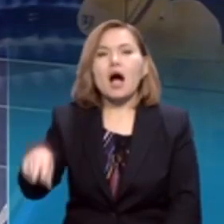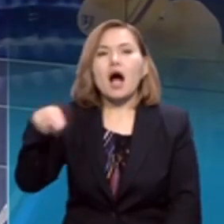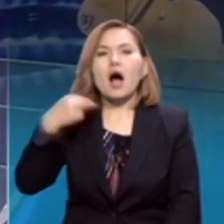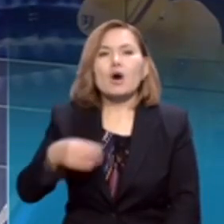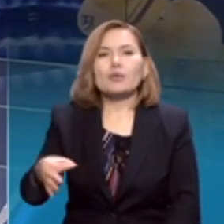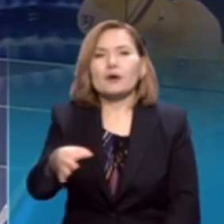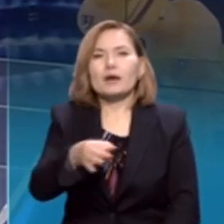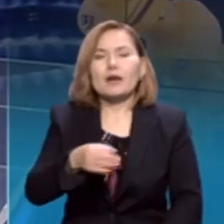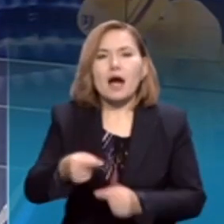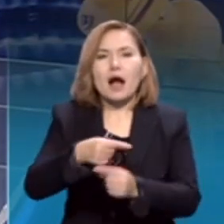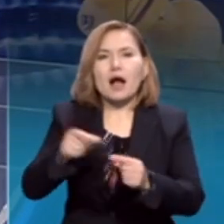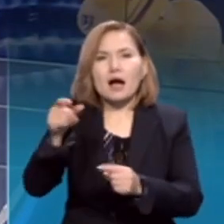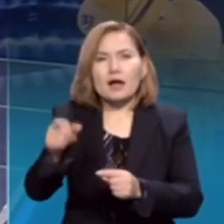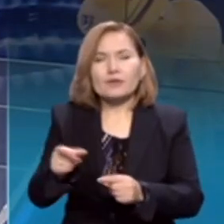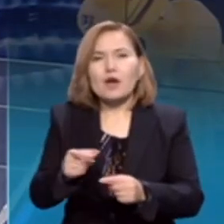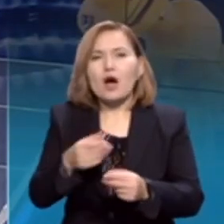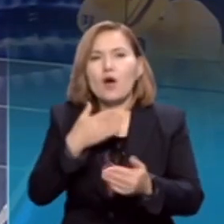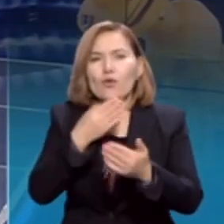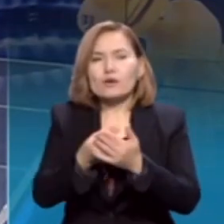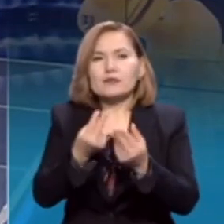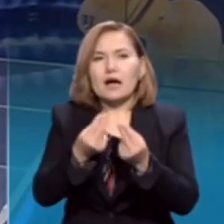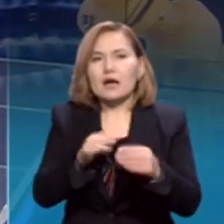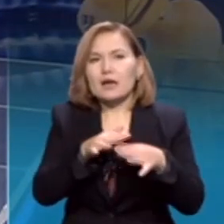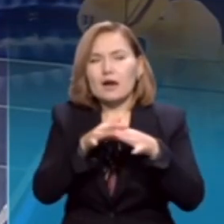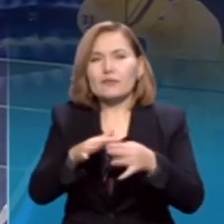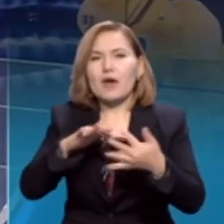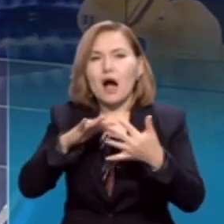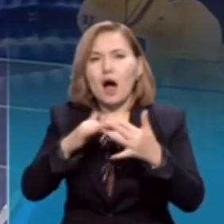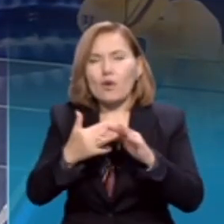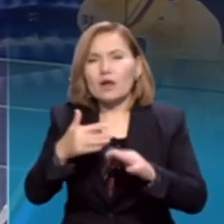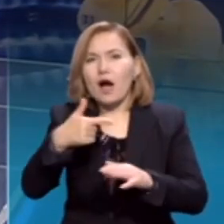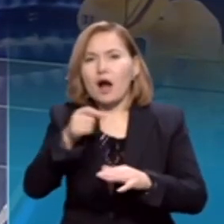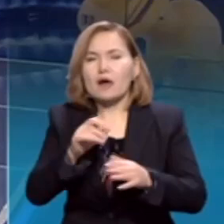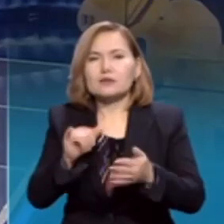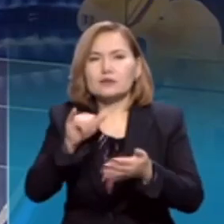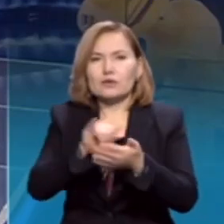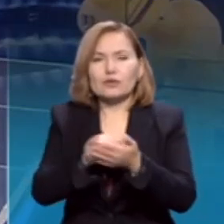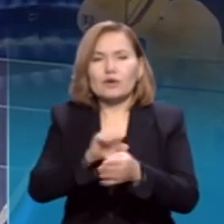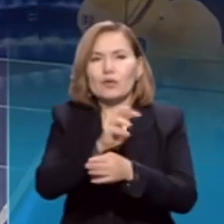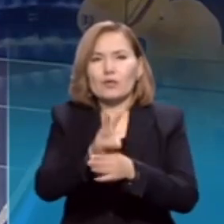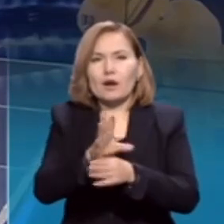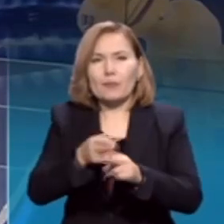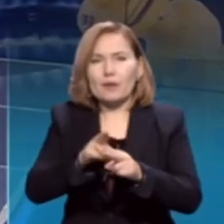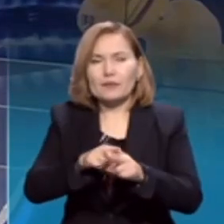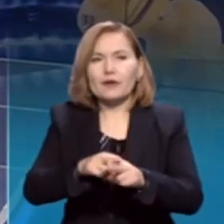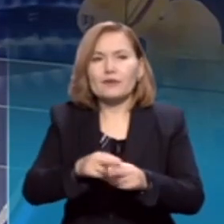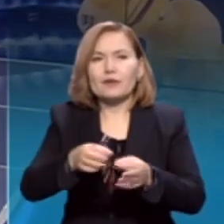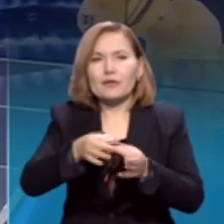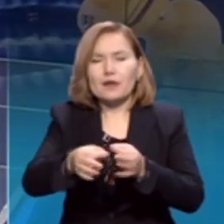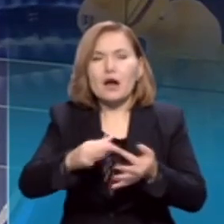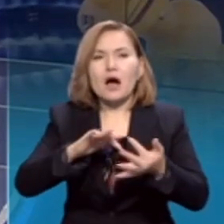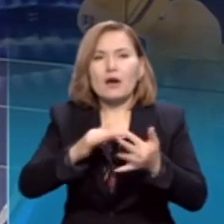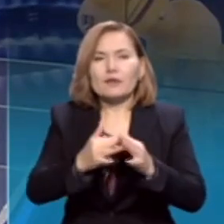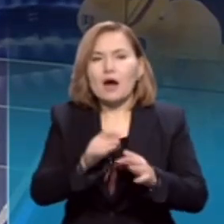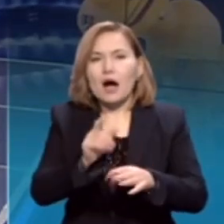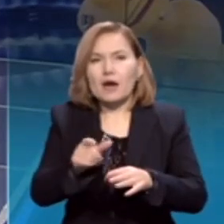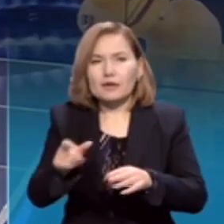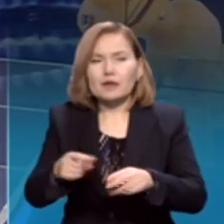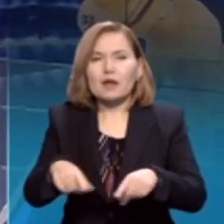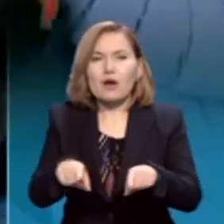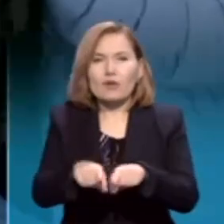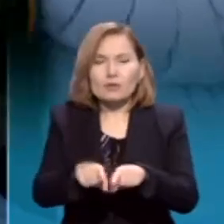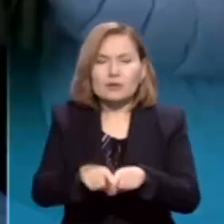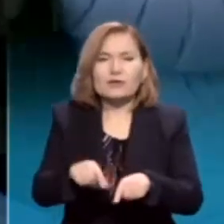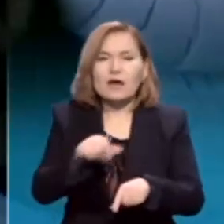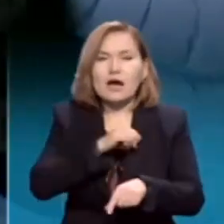Ақтөбе облысында кәсіпкер өз қаржысына ауылға көгілдір отын кіргізіп берді. Хромтау ауданында қарасты Ақтасты елді мекенінің тұрғындары